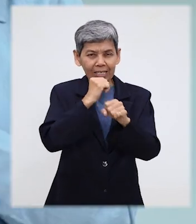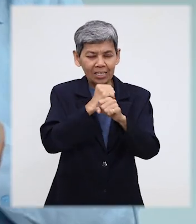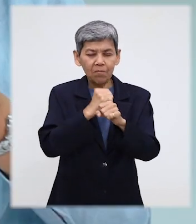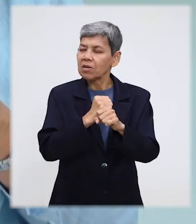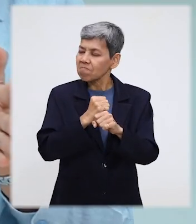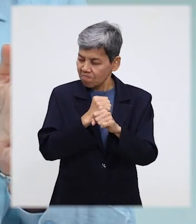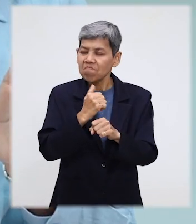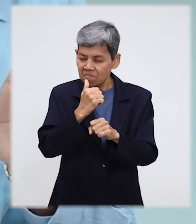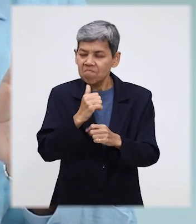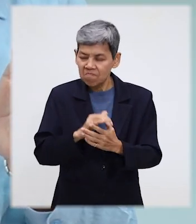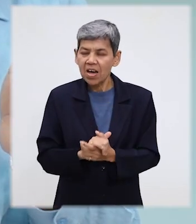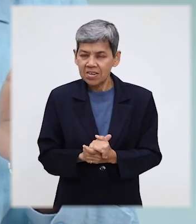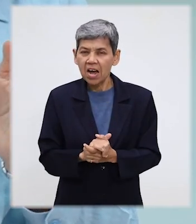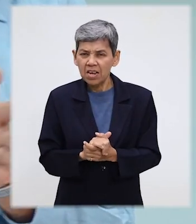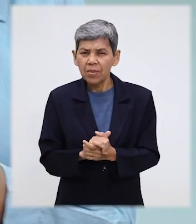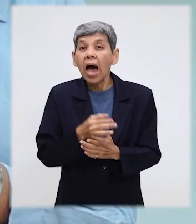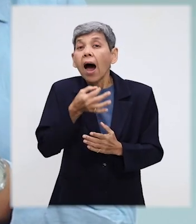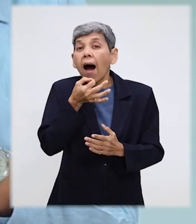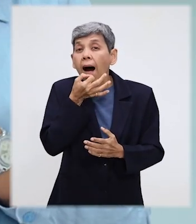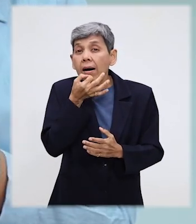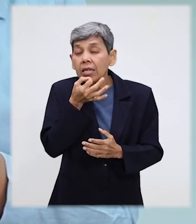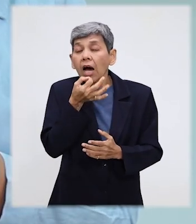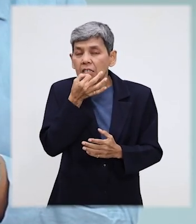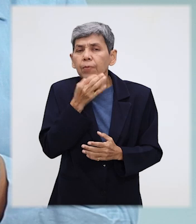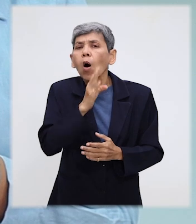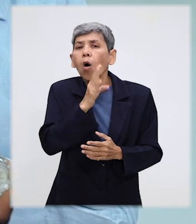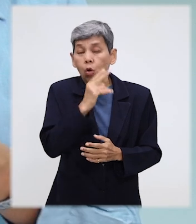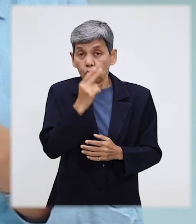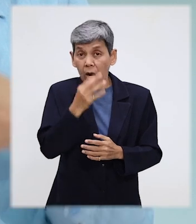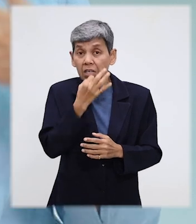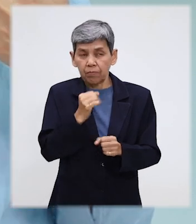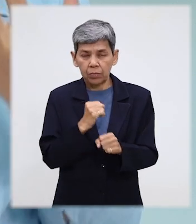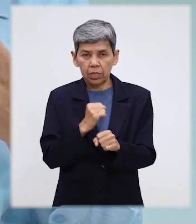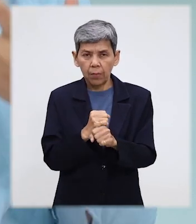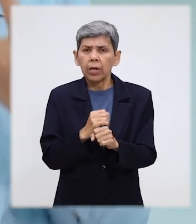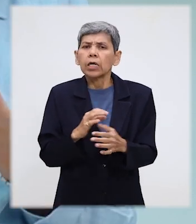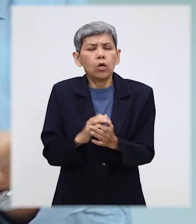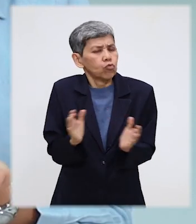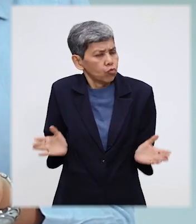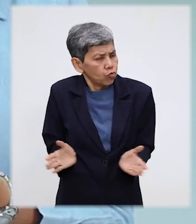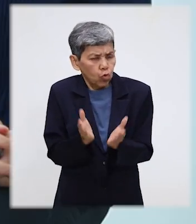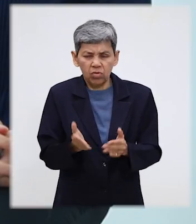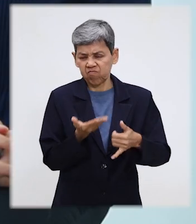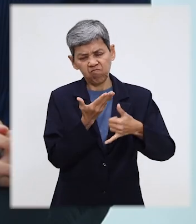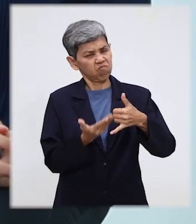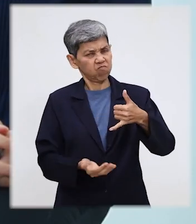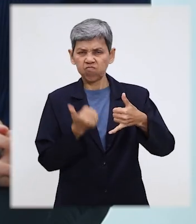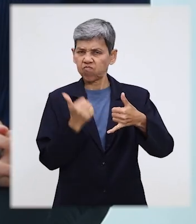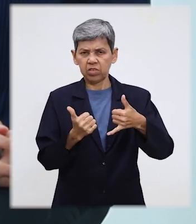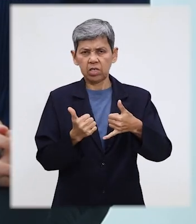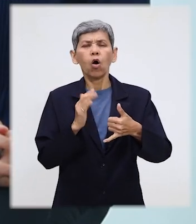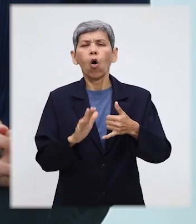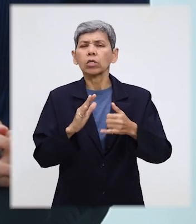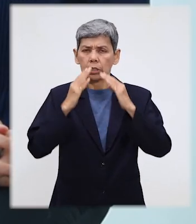ที่มันจะยั่งยืนกว่า ใช่ค่ะ ซึ่งมันเป็นอาชีพที่ถ้ามองแล้วมันคือการผลักดันส่งเสริมในเรื่องของศักยภาพของค